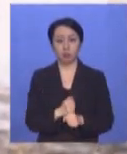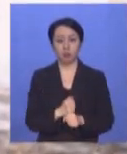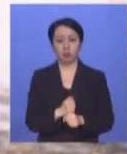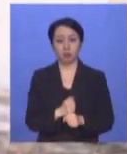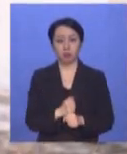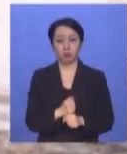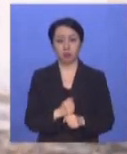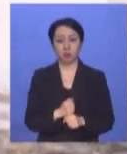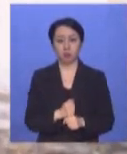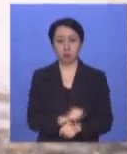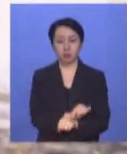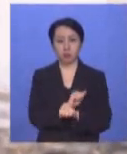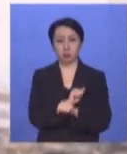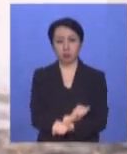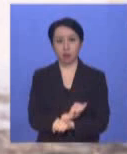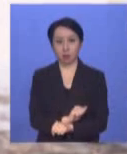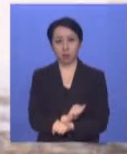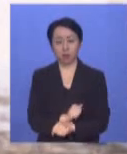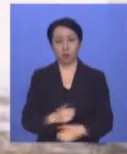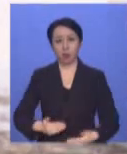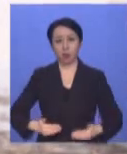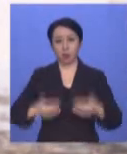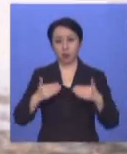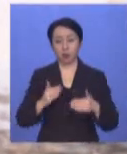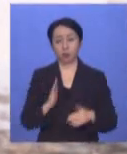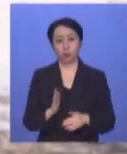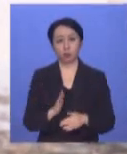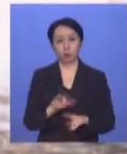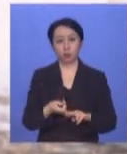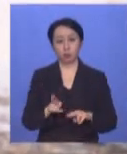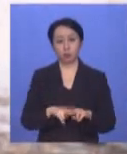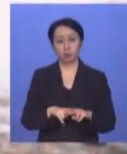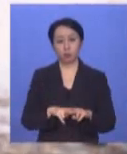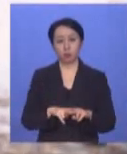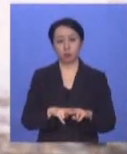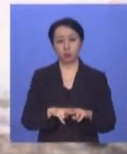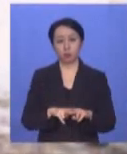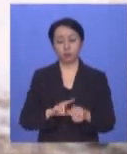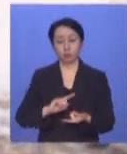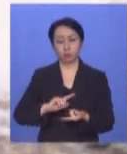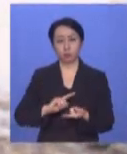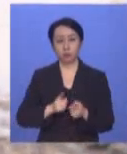Сделать заградительную дамбу будет нецелесообразно ввиду того, что данный перепад